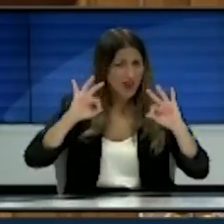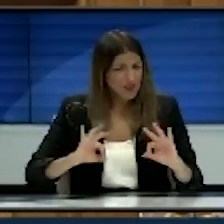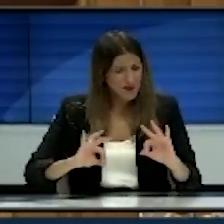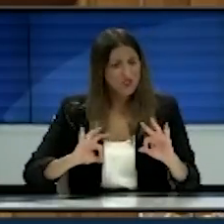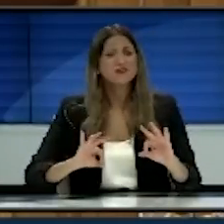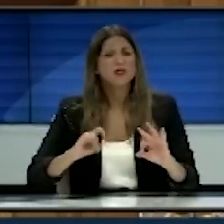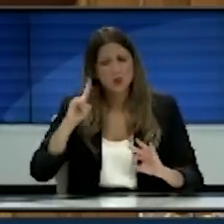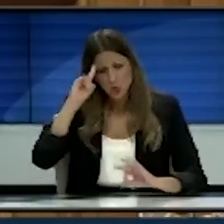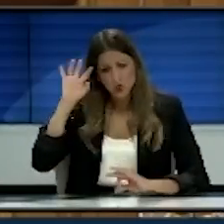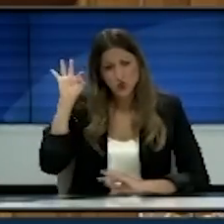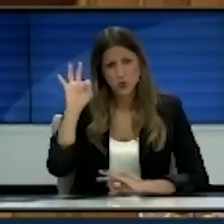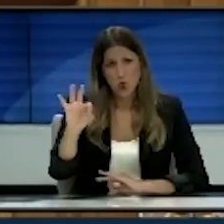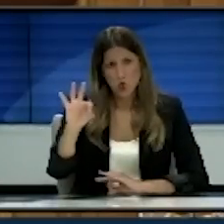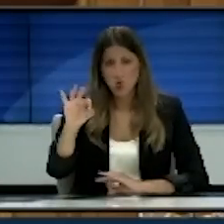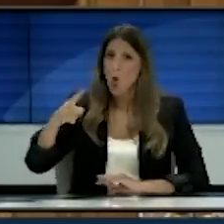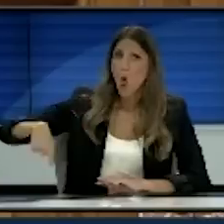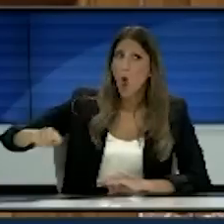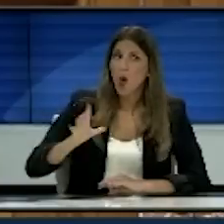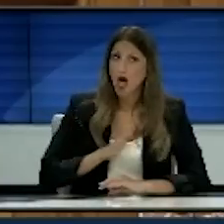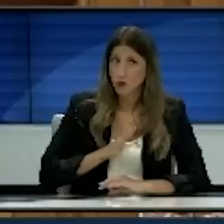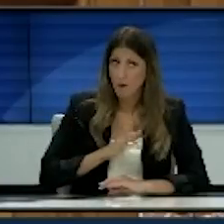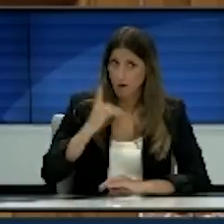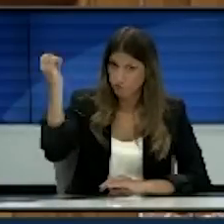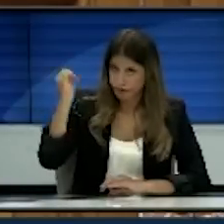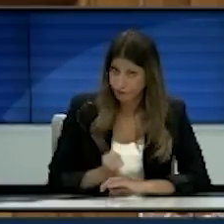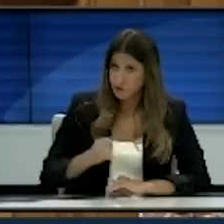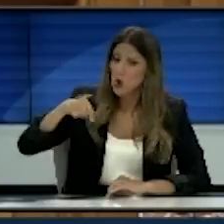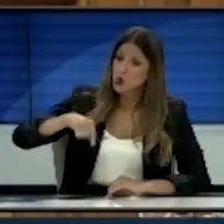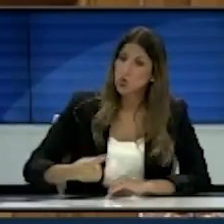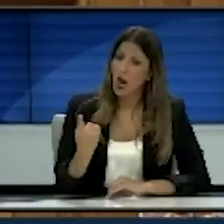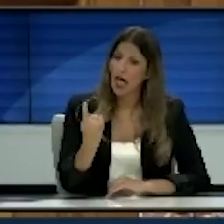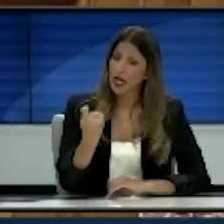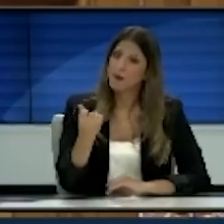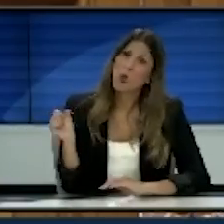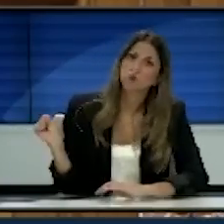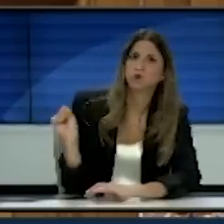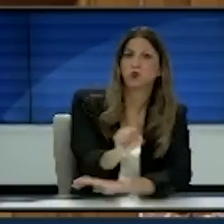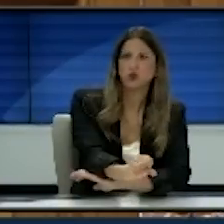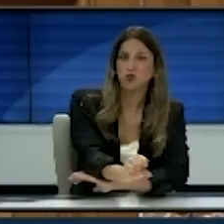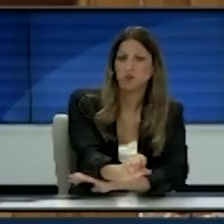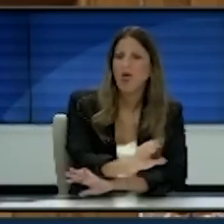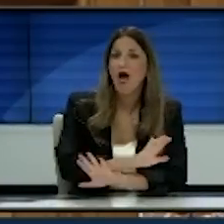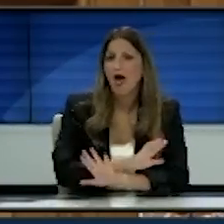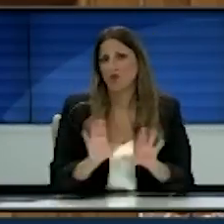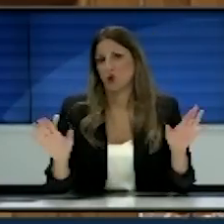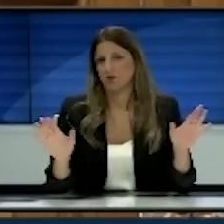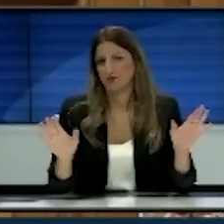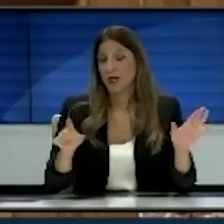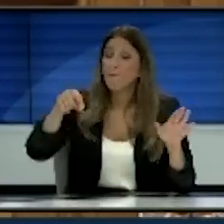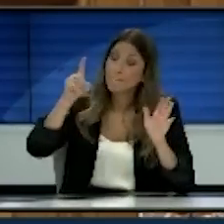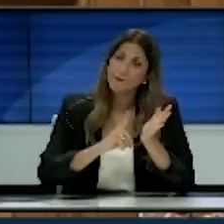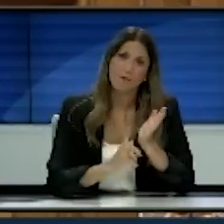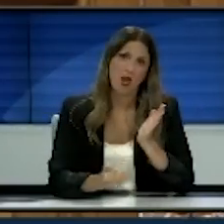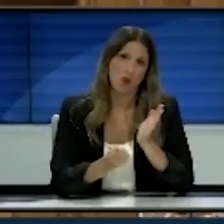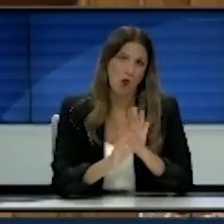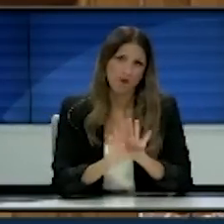τα αναδρομικά σε όλους τους συνταξιούχους. Τίποτε άλλο, τίποτε λιγότερο δεν μπορεί να γίνει